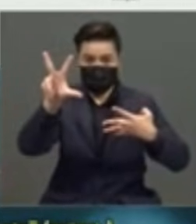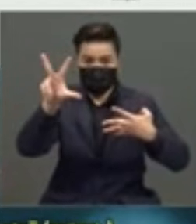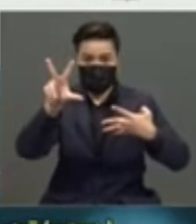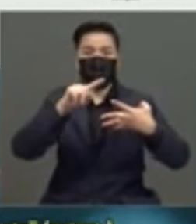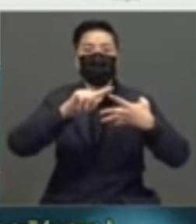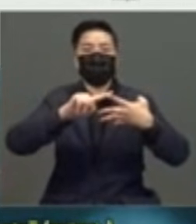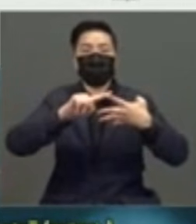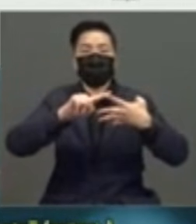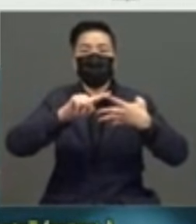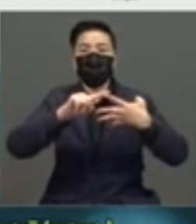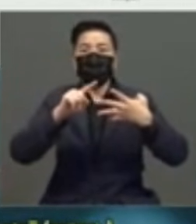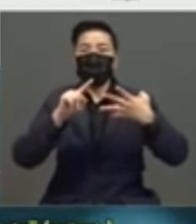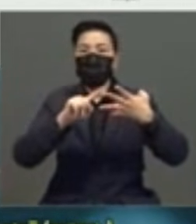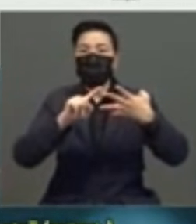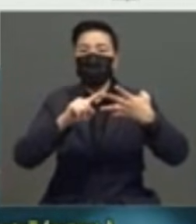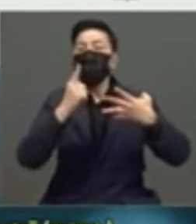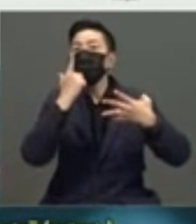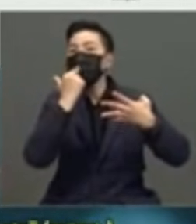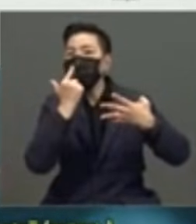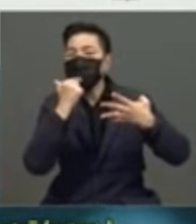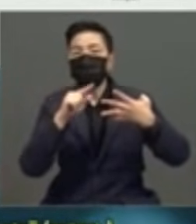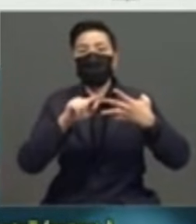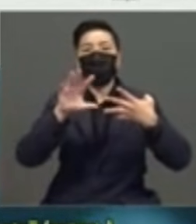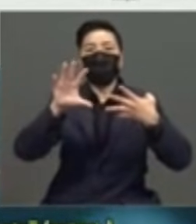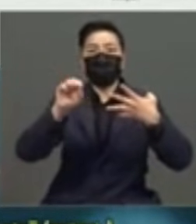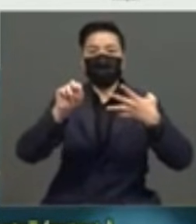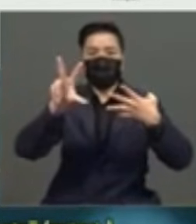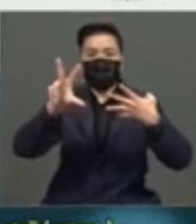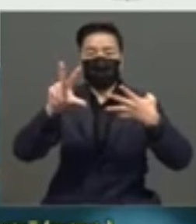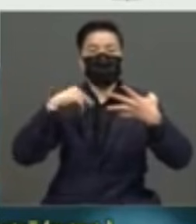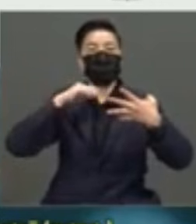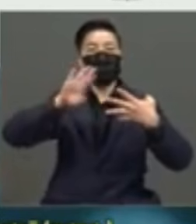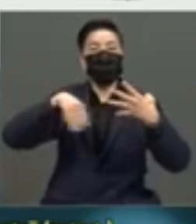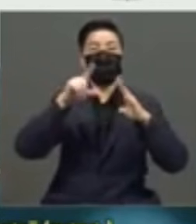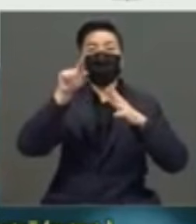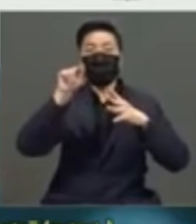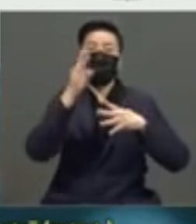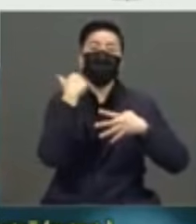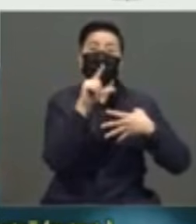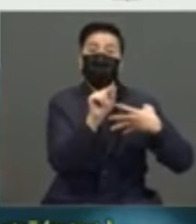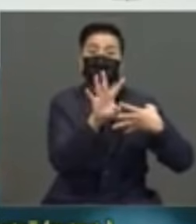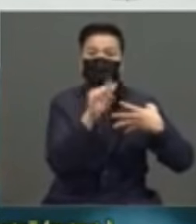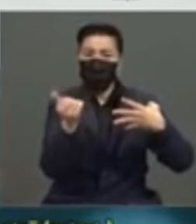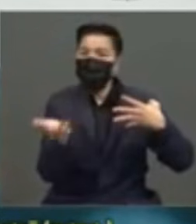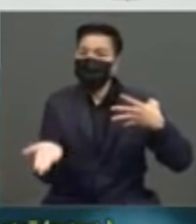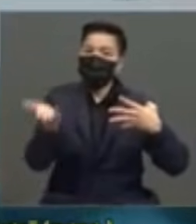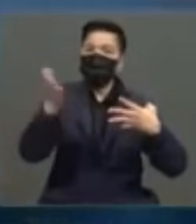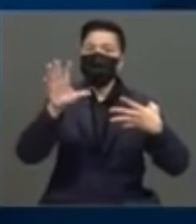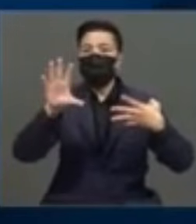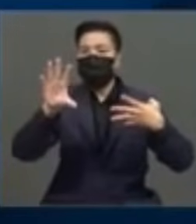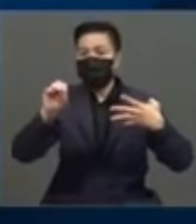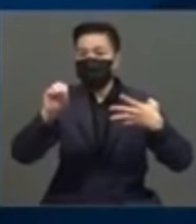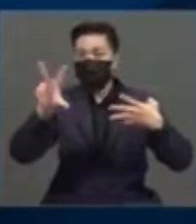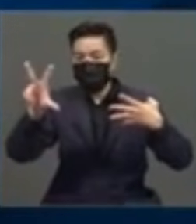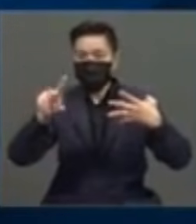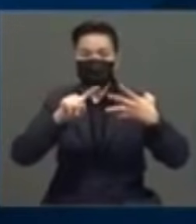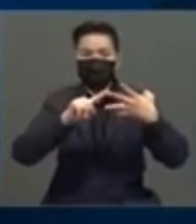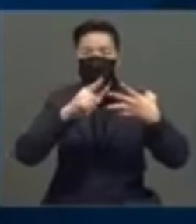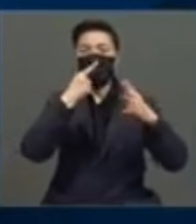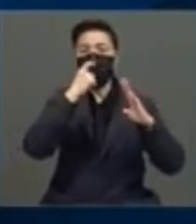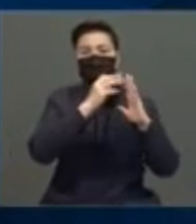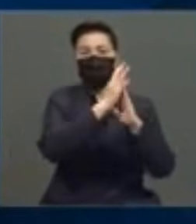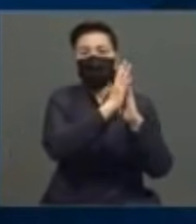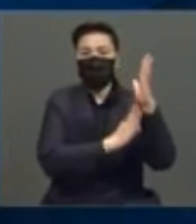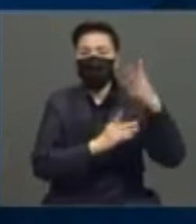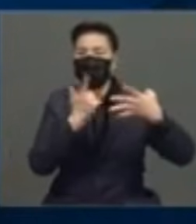และพื้นที่ควบคุมสูงสุดเป็น53จังหวัดจาก24จังหวัดจะเห็นแผนที่นะครับเป็นสีแดงหล